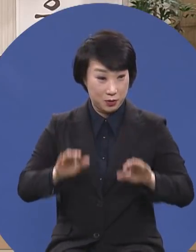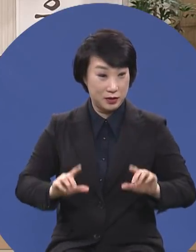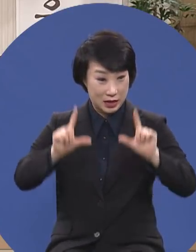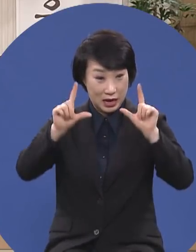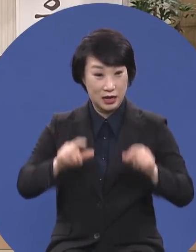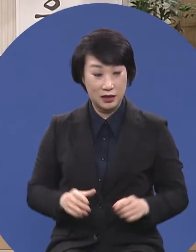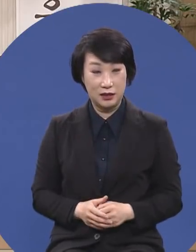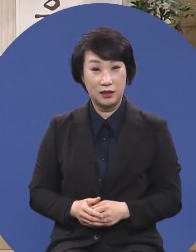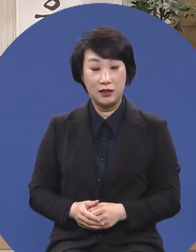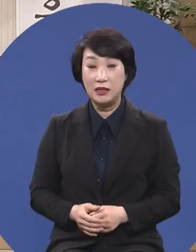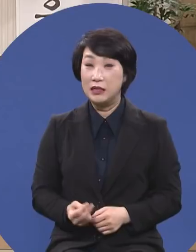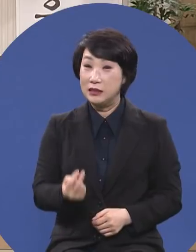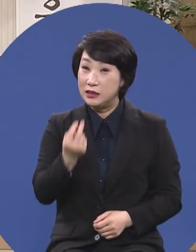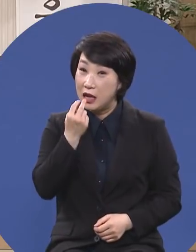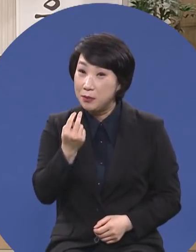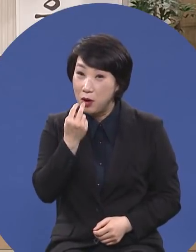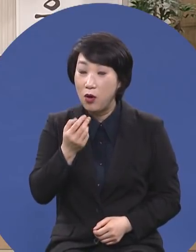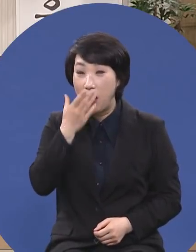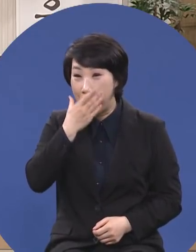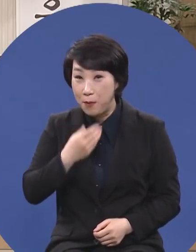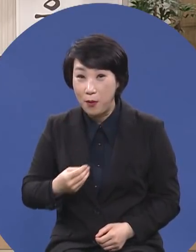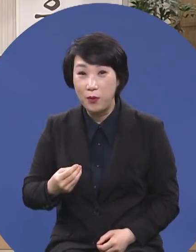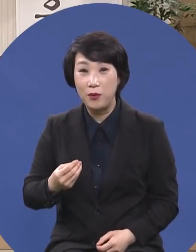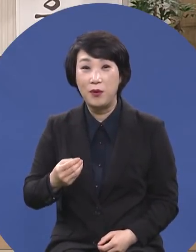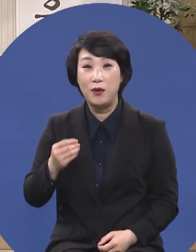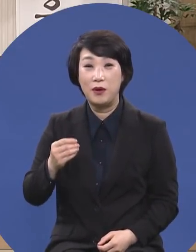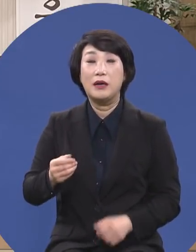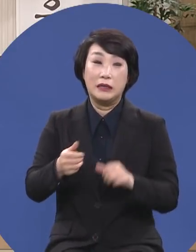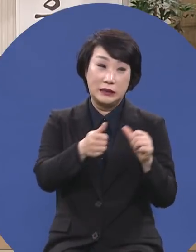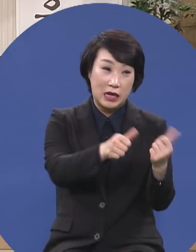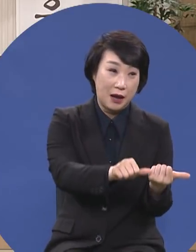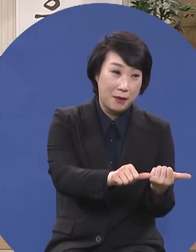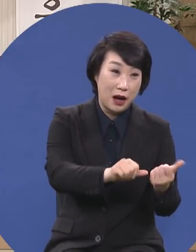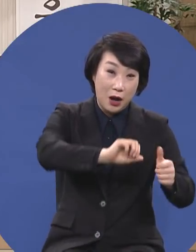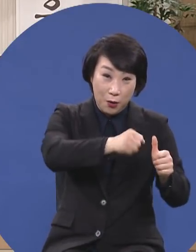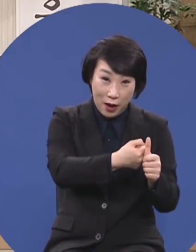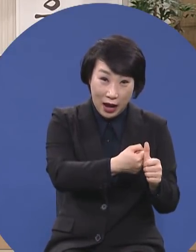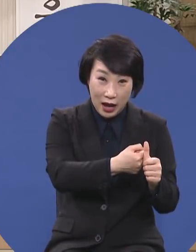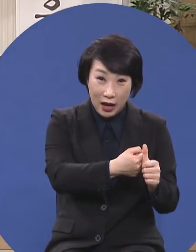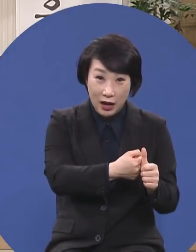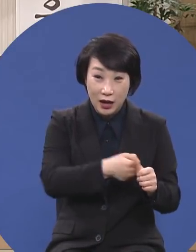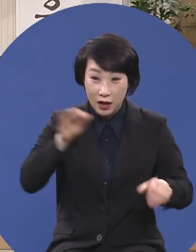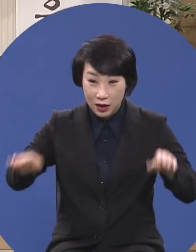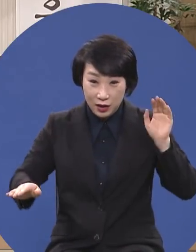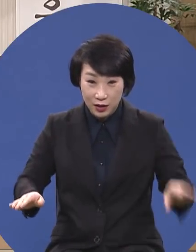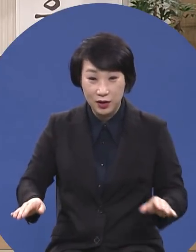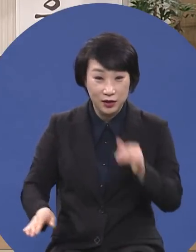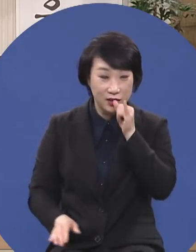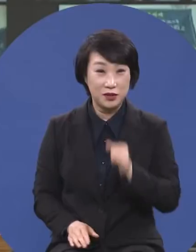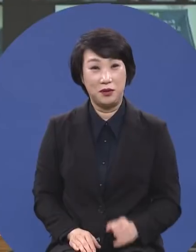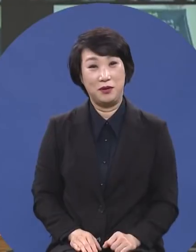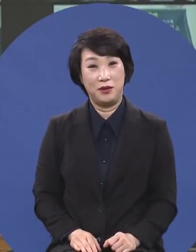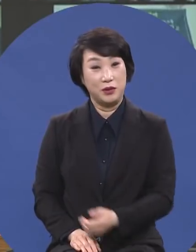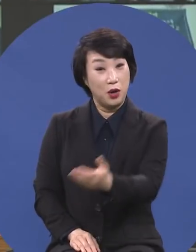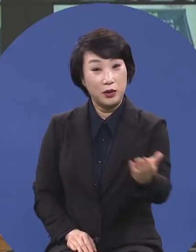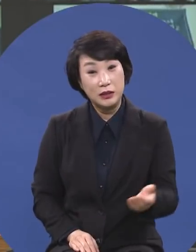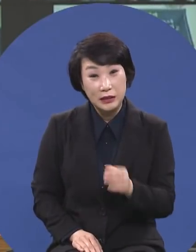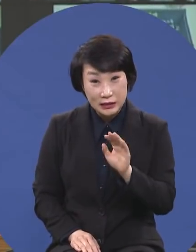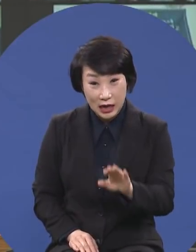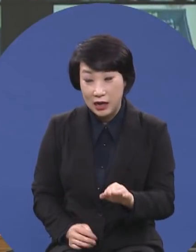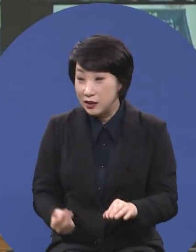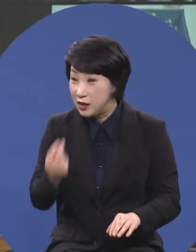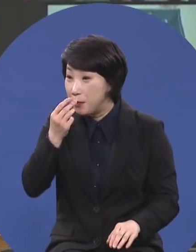오늘날 생명과 복과 사망과 화를 네 앞에 두었으니,